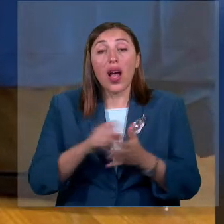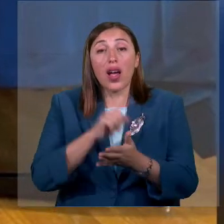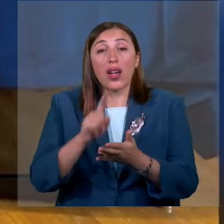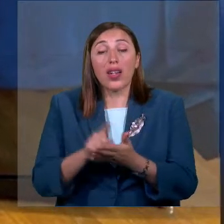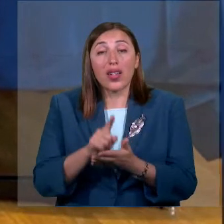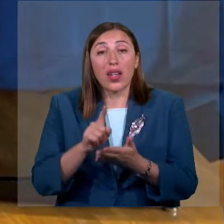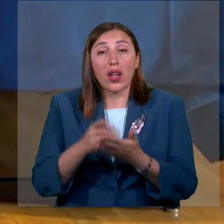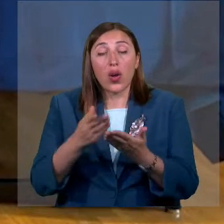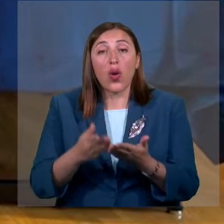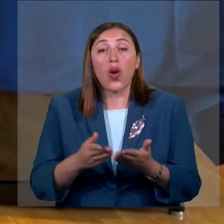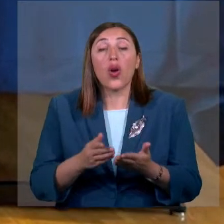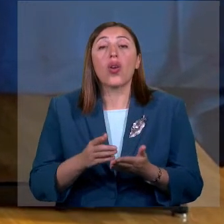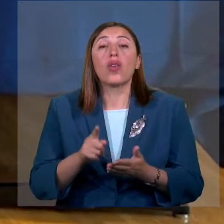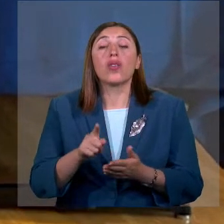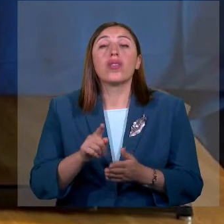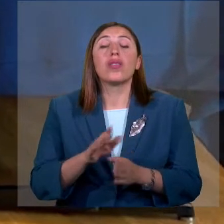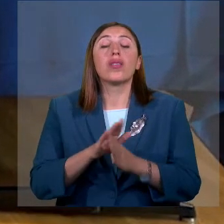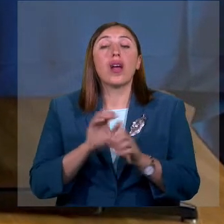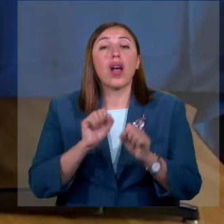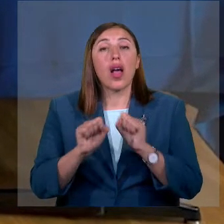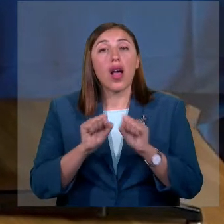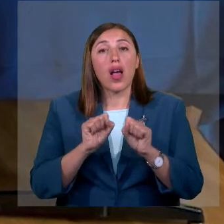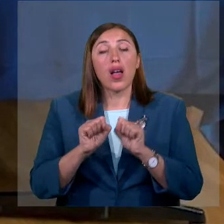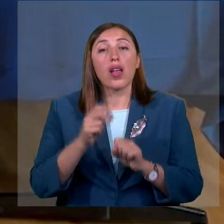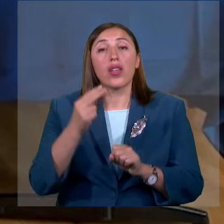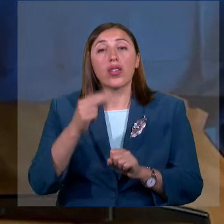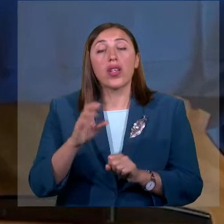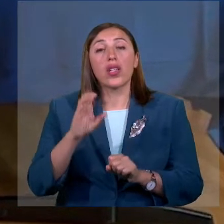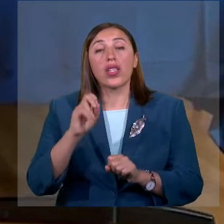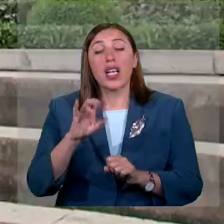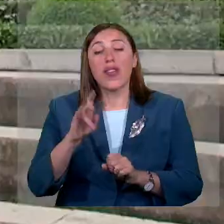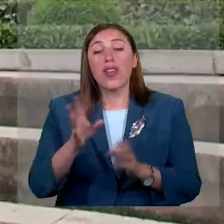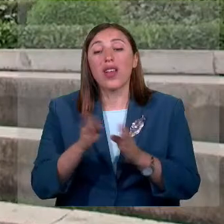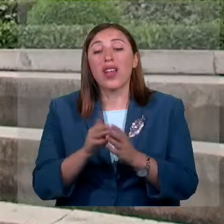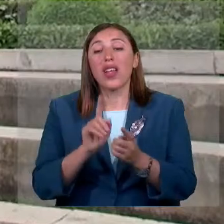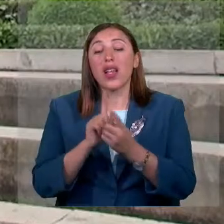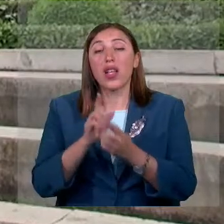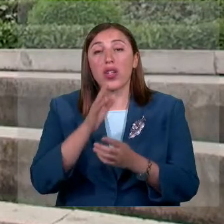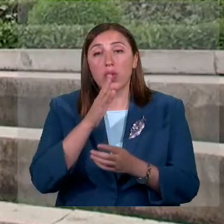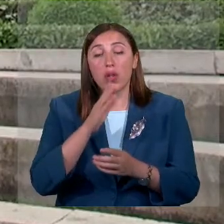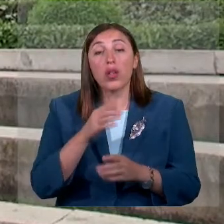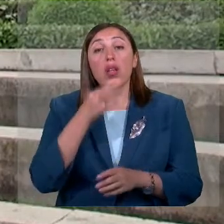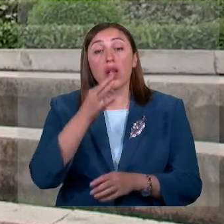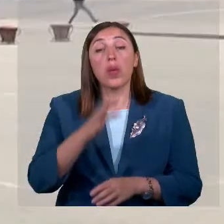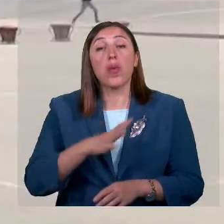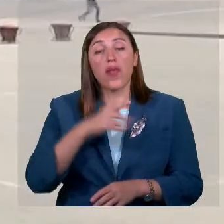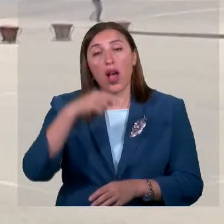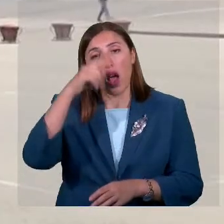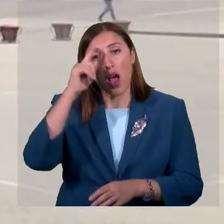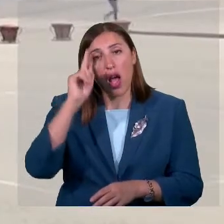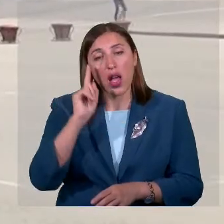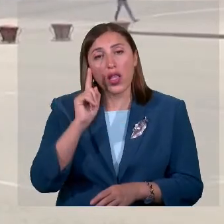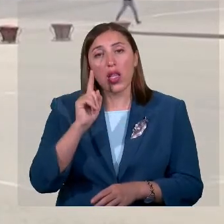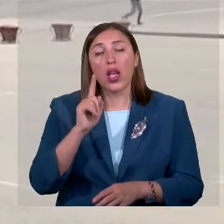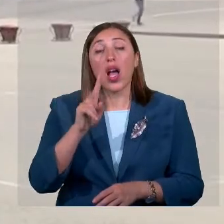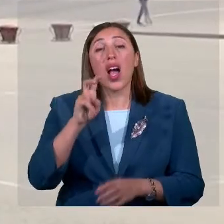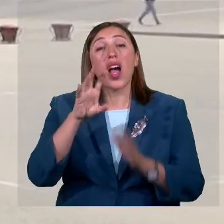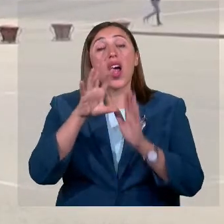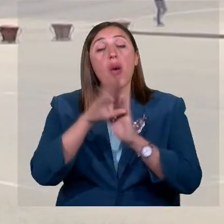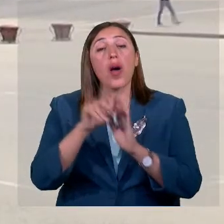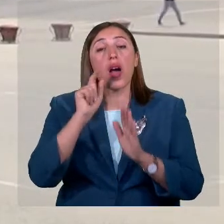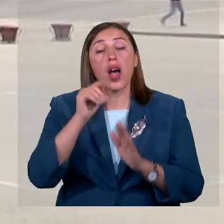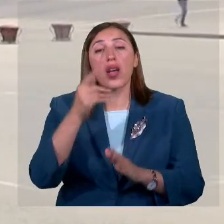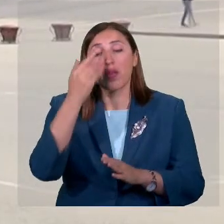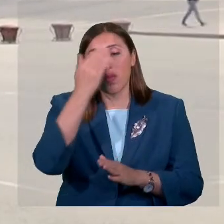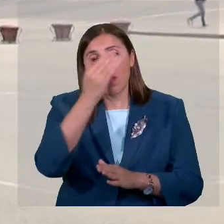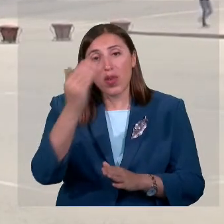հարցերով խորհրդական Ջեք Սալիվանի կազմակերպած հանդիպմանը ևս մեկ անգամ շեշտել են, որ Ադրբեջանը չի քննարկելու Ղարաբաղում ապրող